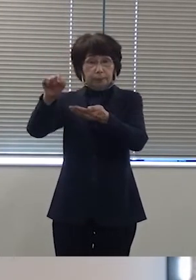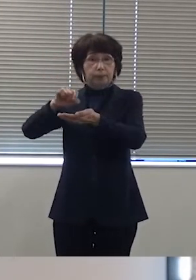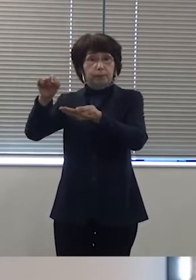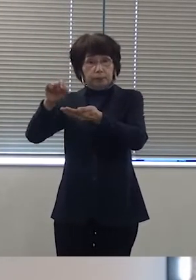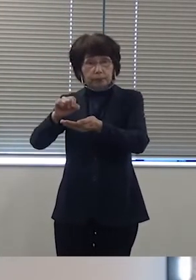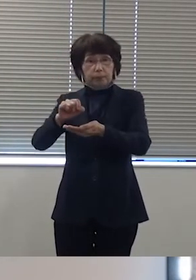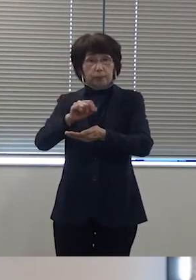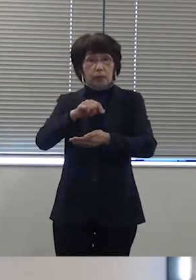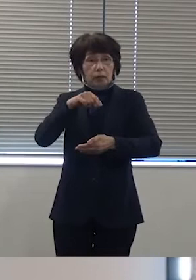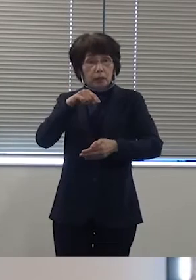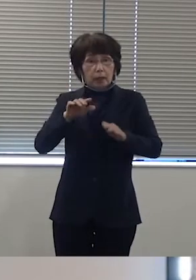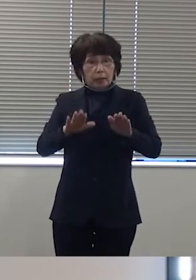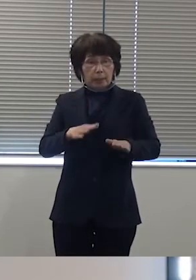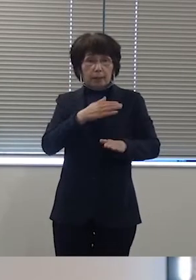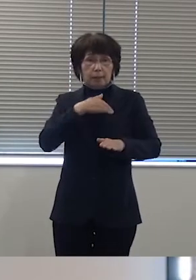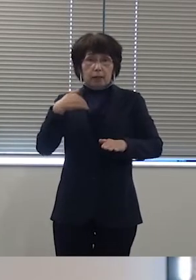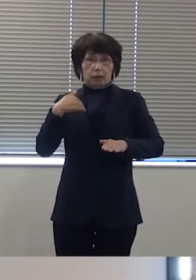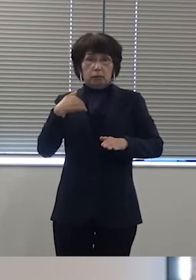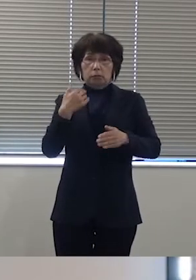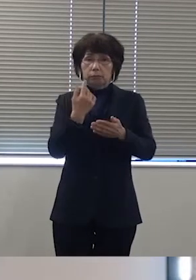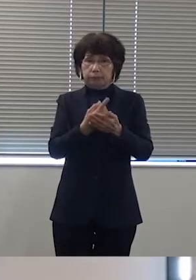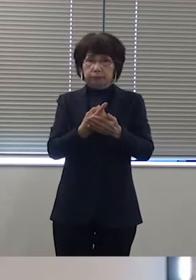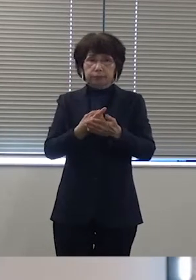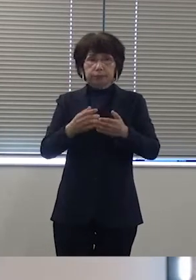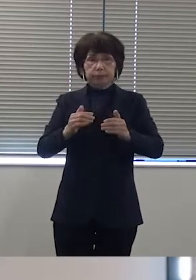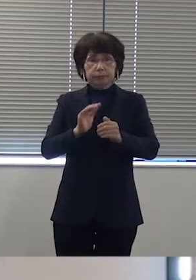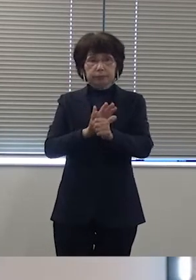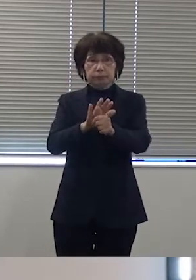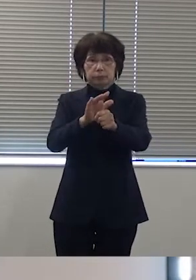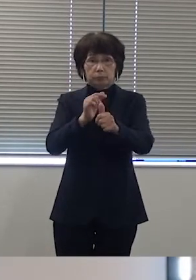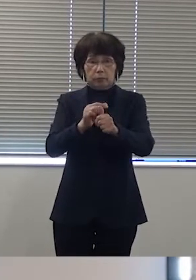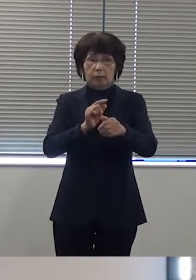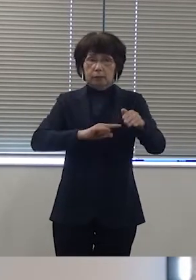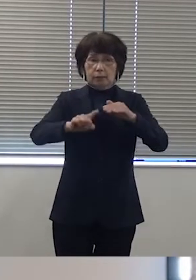それをちょっといろいろ意見を組み上げていきたいと思います。